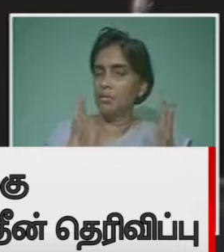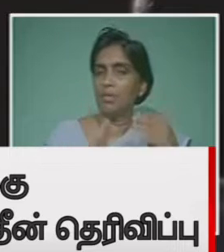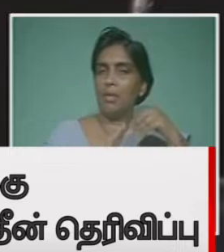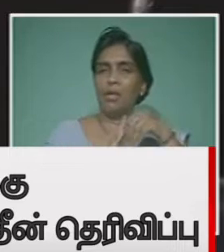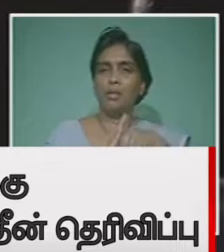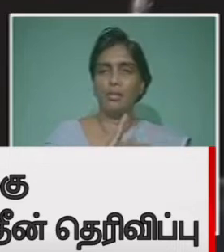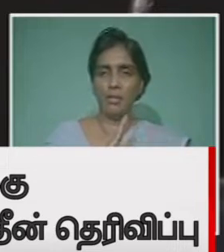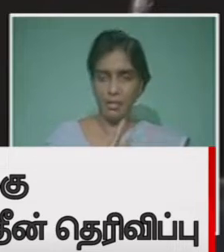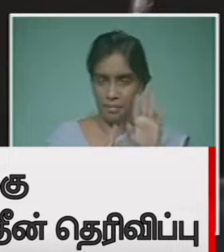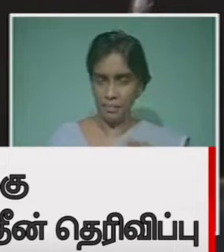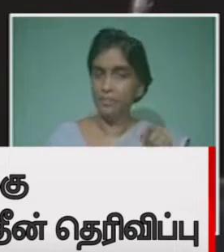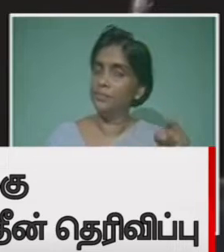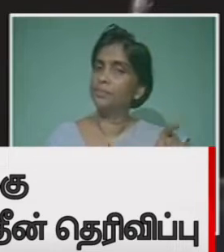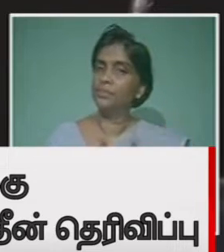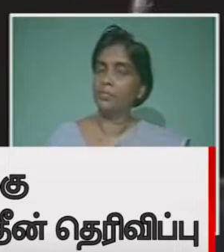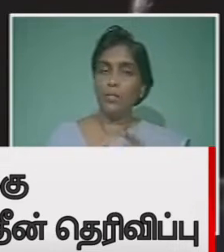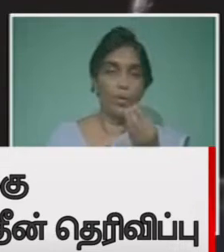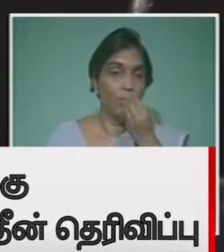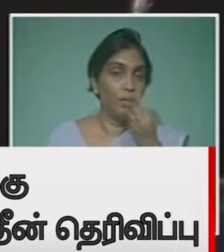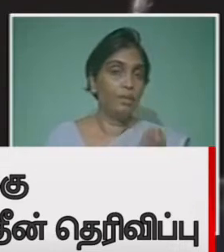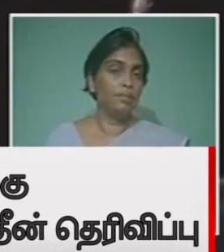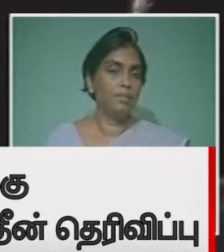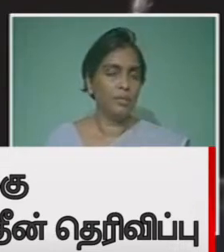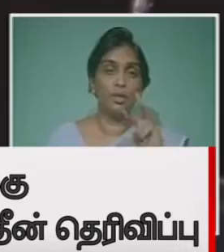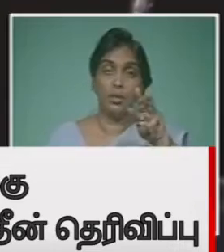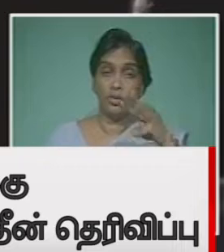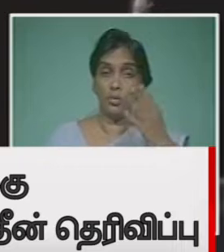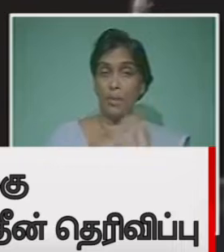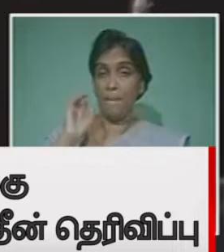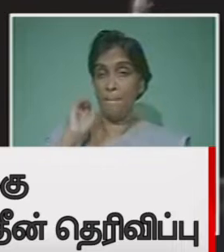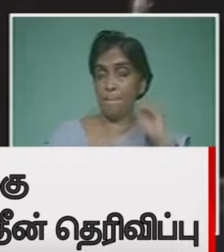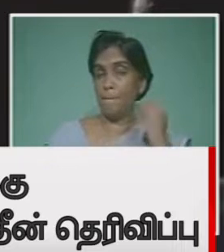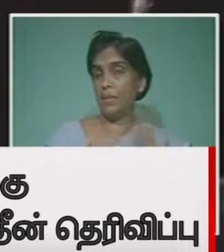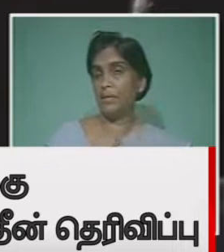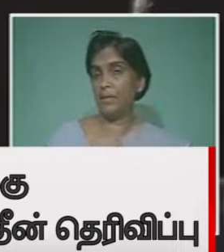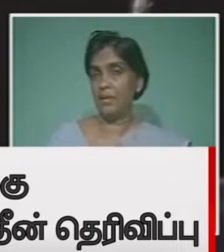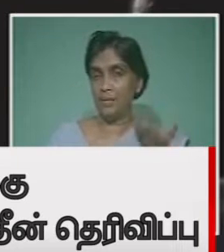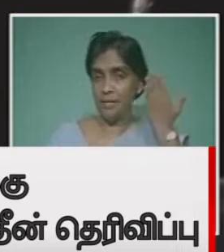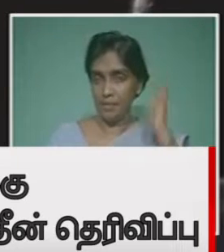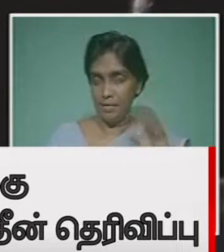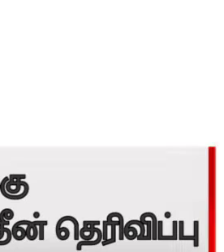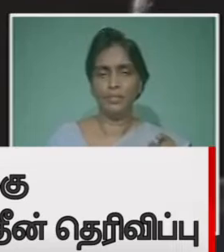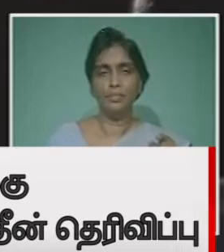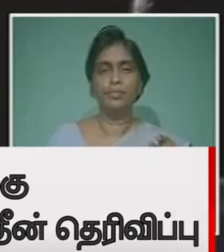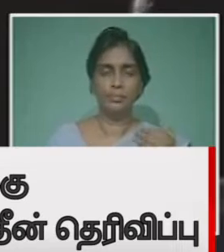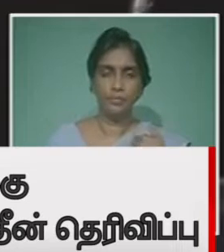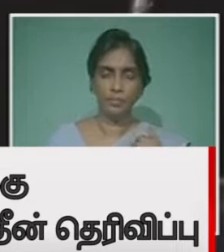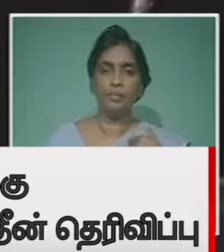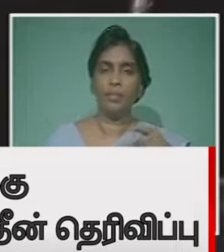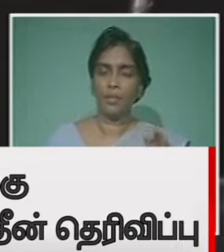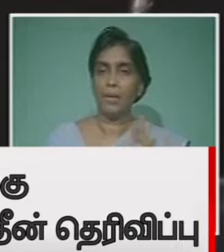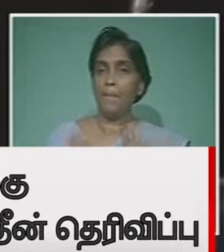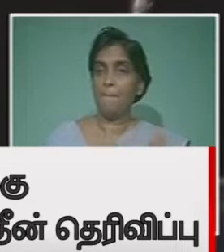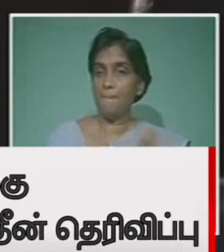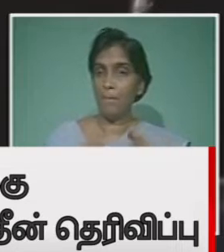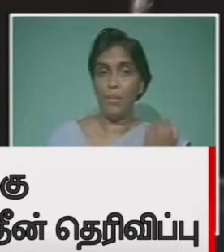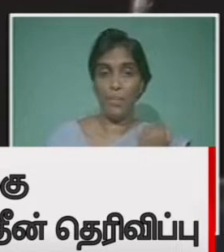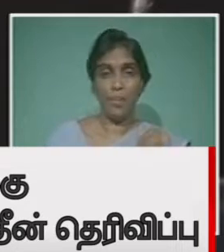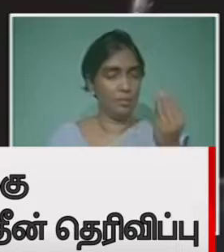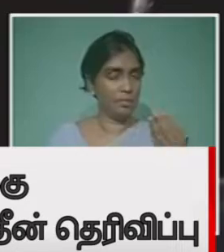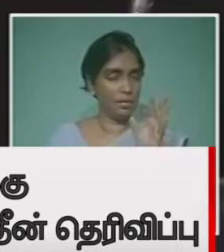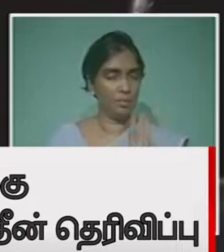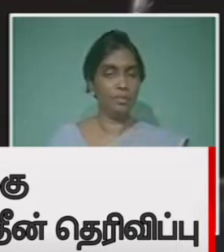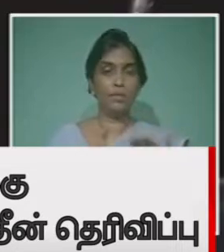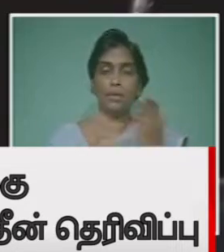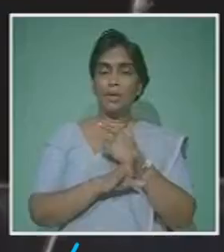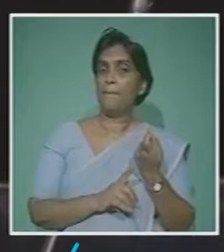இந்த பொருட்களுடைய விலை 300 மடங்கு, சில பொருட்களுடைய விலை. நாங்கள் இந்த ஆட்சியை பொறுப்பு கொடுக்கின்ற பொழுது இருந்த பொருட்களுடைய விலையோடு ஒப்பிடுகின்ற